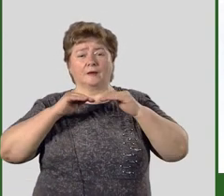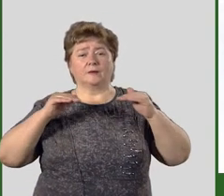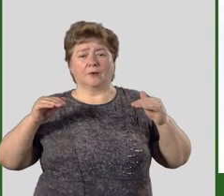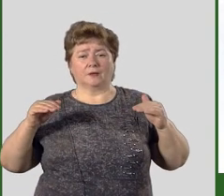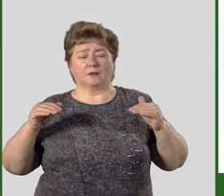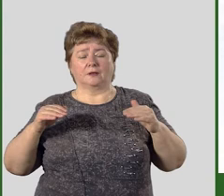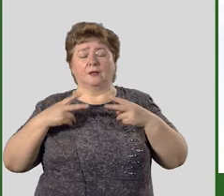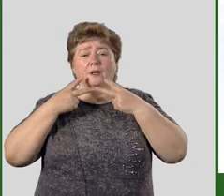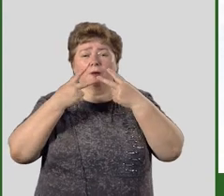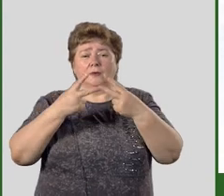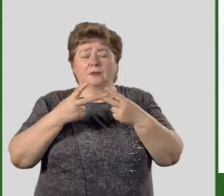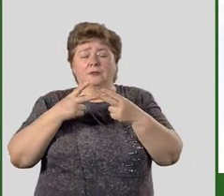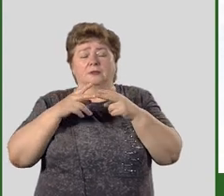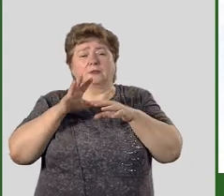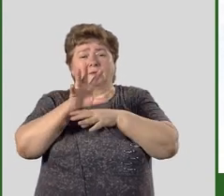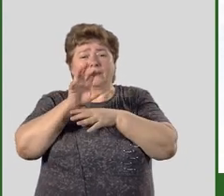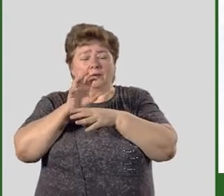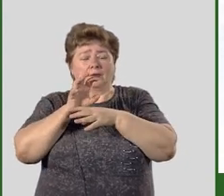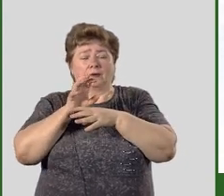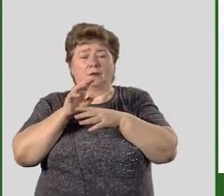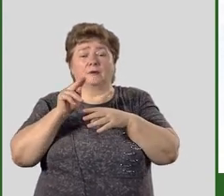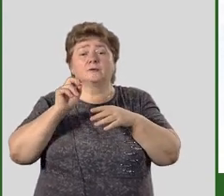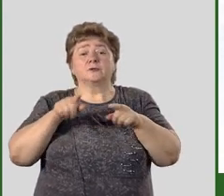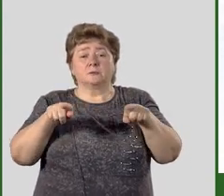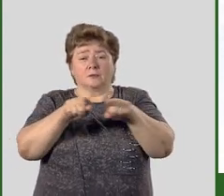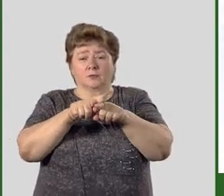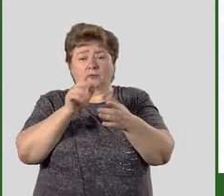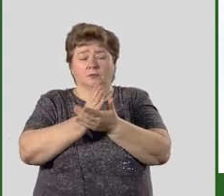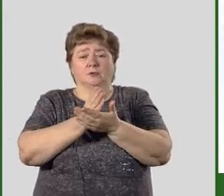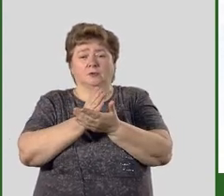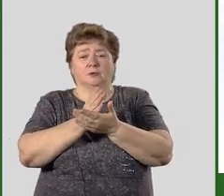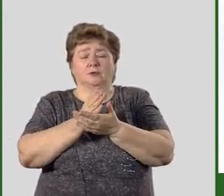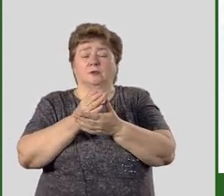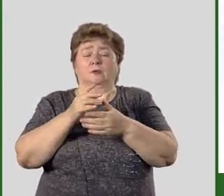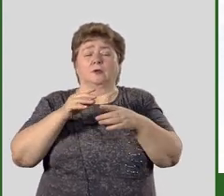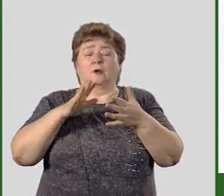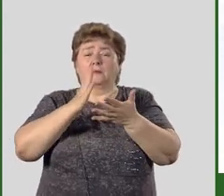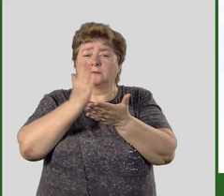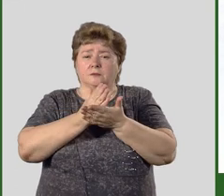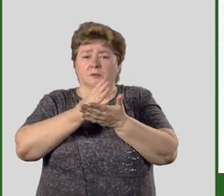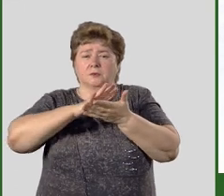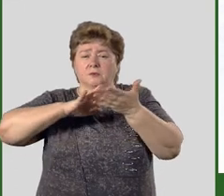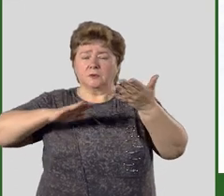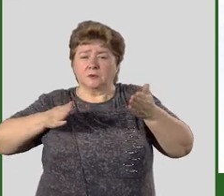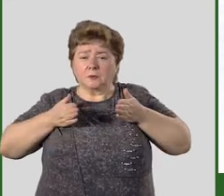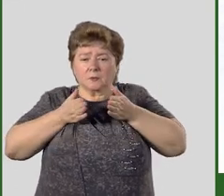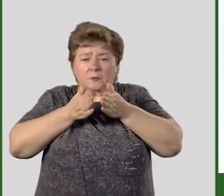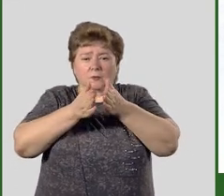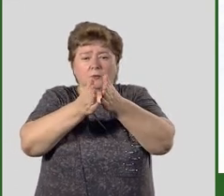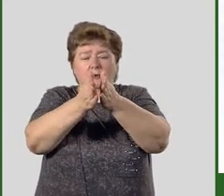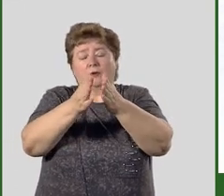Ребята, посмотрите на снимки. Чем они похожи? Они имеют длинную и узкую